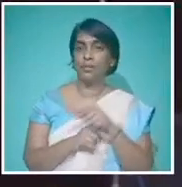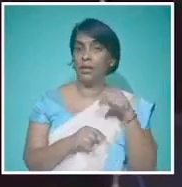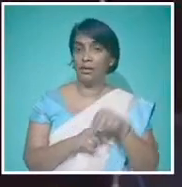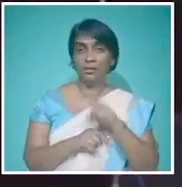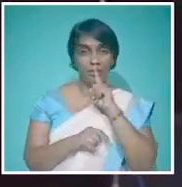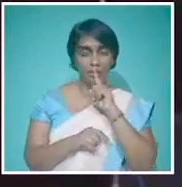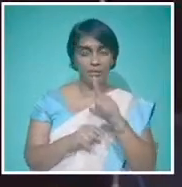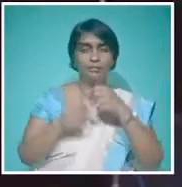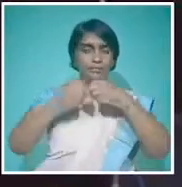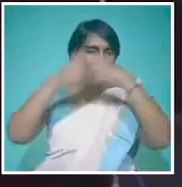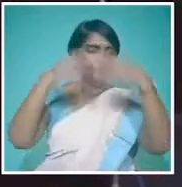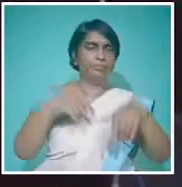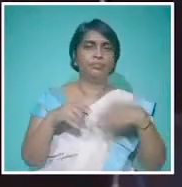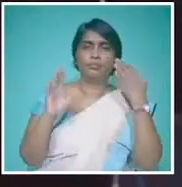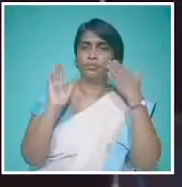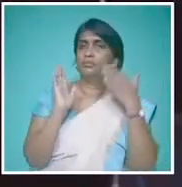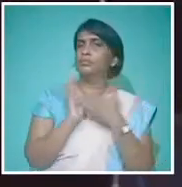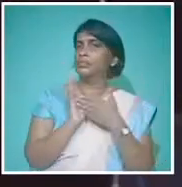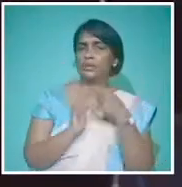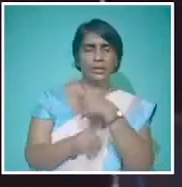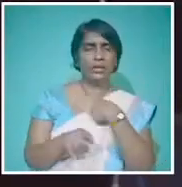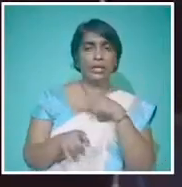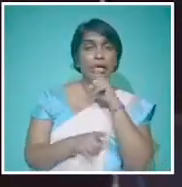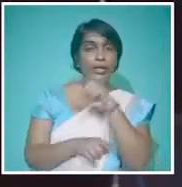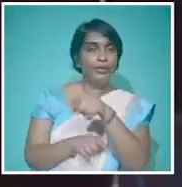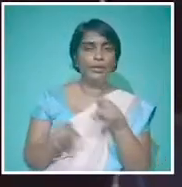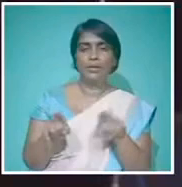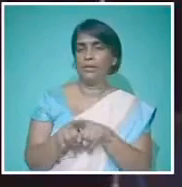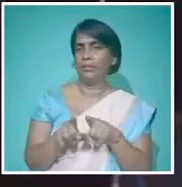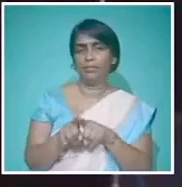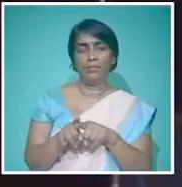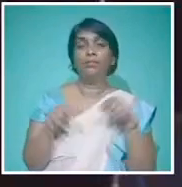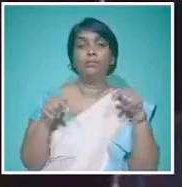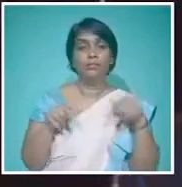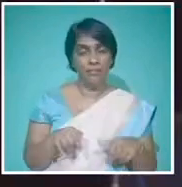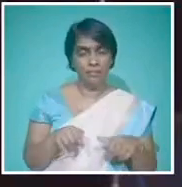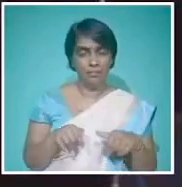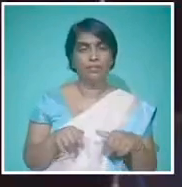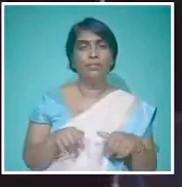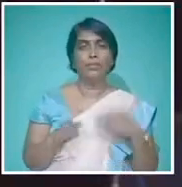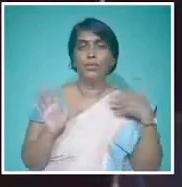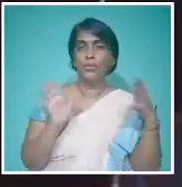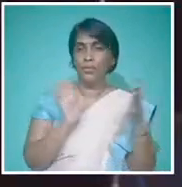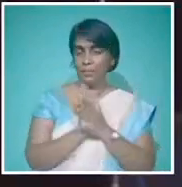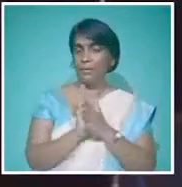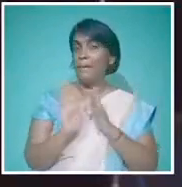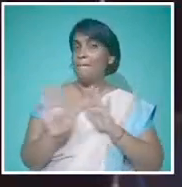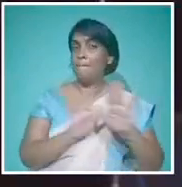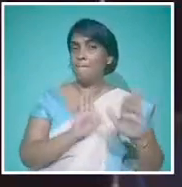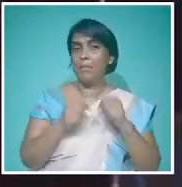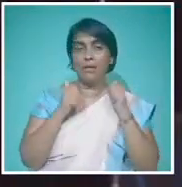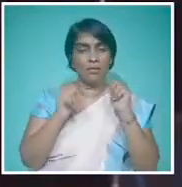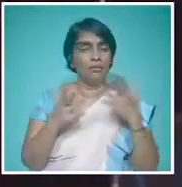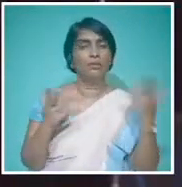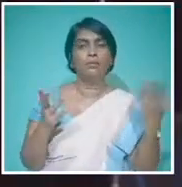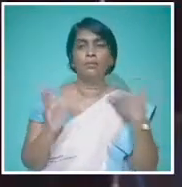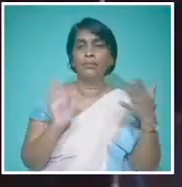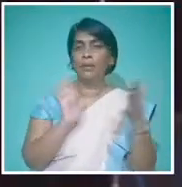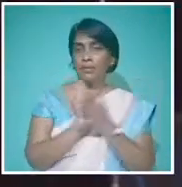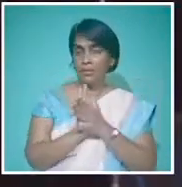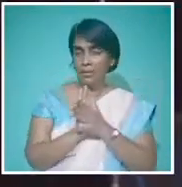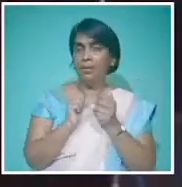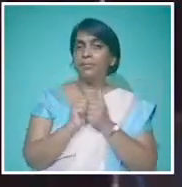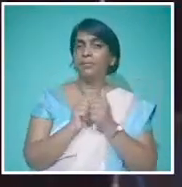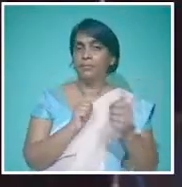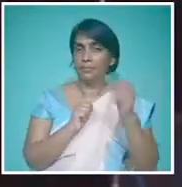යෝජනා කරන ව්‍යුහය අපි ඉදිරිපත් කරපු ව්‍යුහය නෙවෙයි. අනිත් එක දැන් තියෙන සර්වපාක්ෂික පාලනයකුත් නෙවෙයි. සර්වපාක්ෂික පාලනයක්